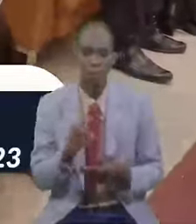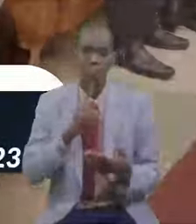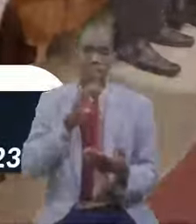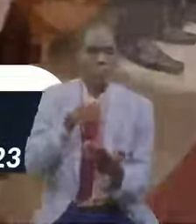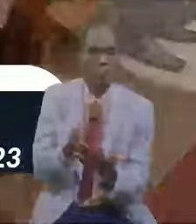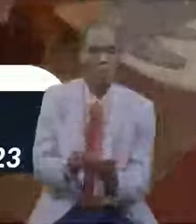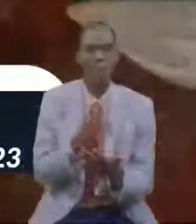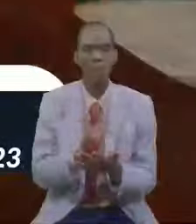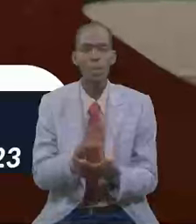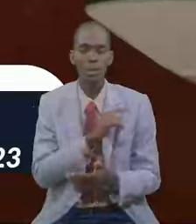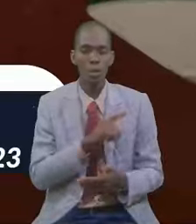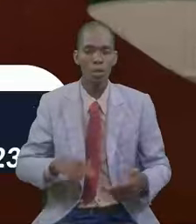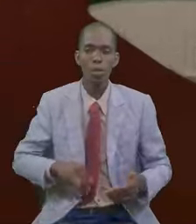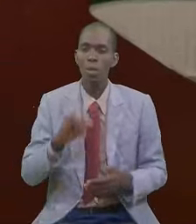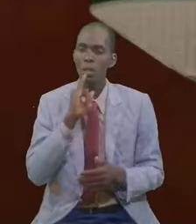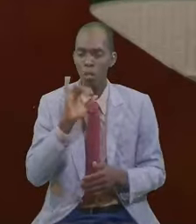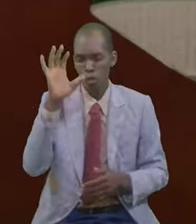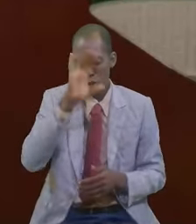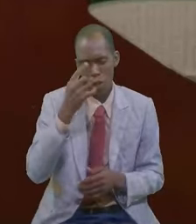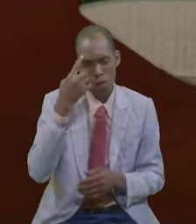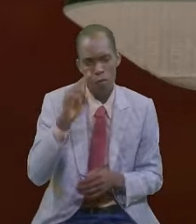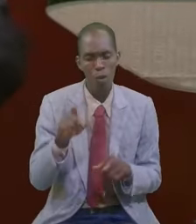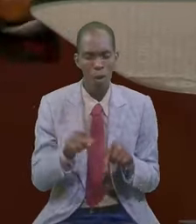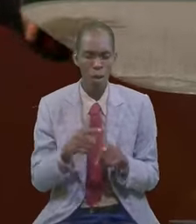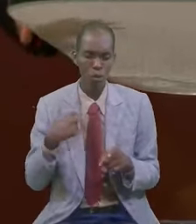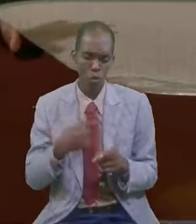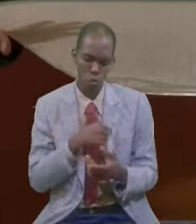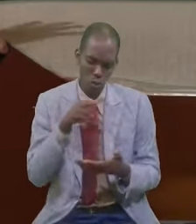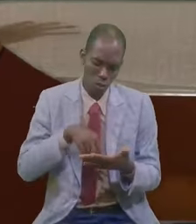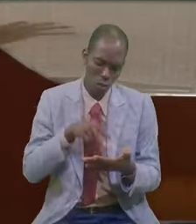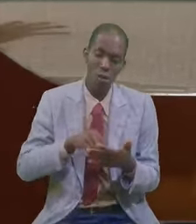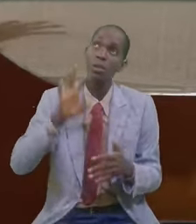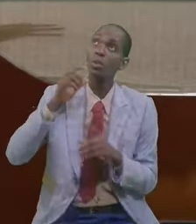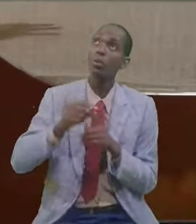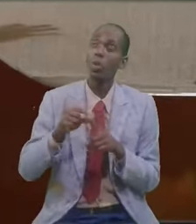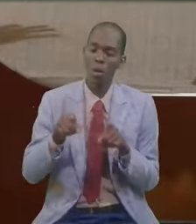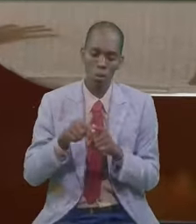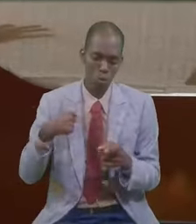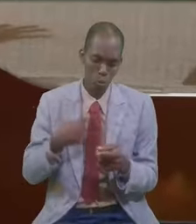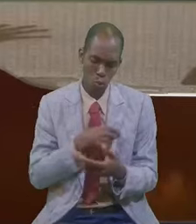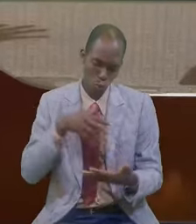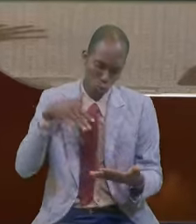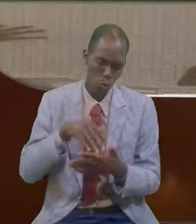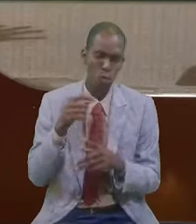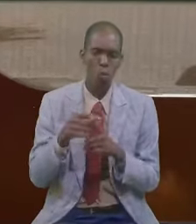Seigneur cherche. Comme nous lisons la parole, comme nous étudions la parole. Même